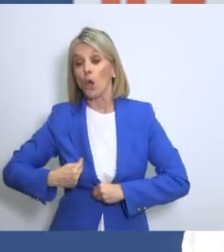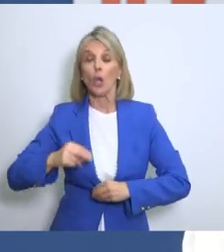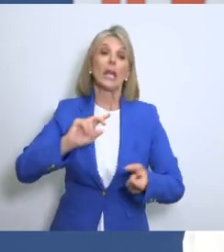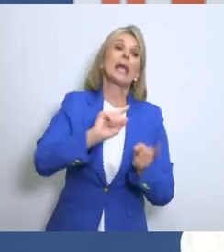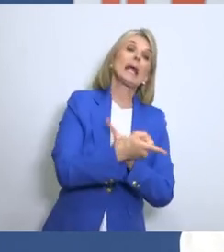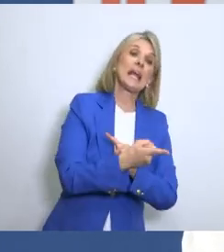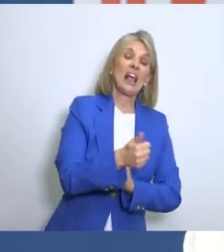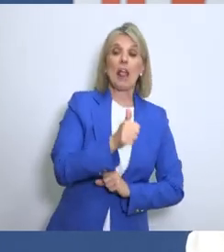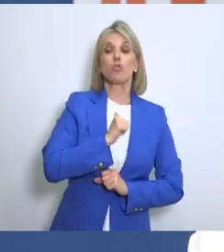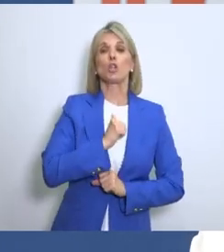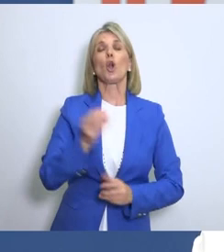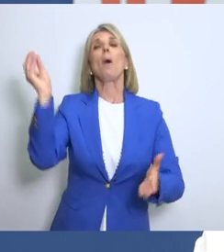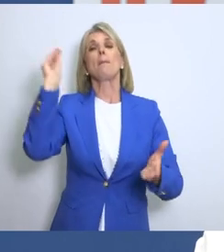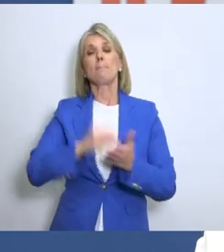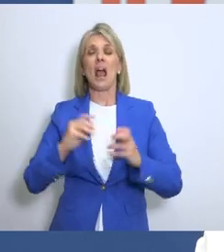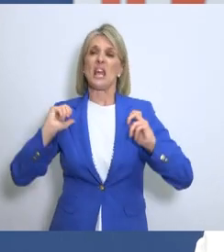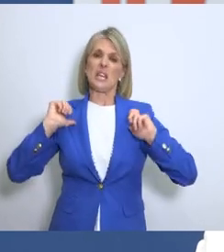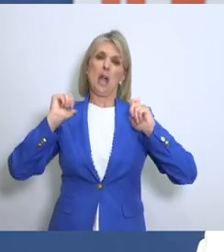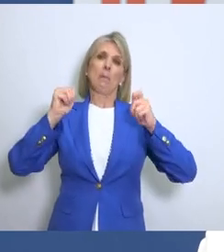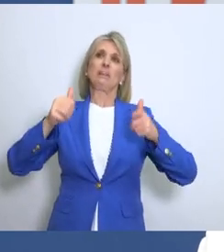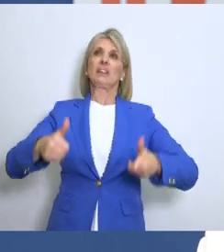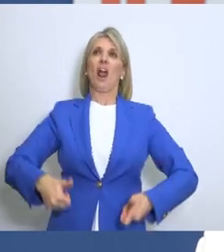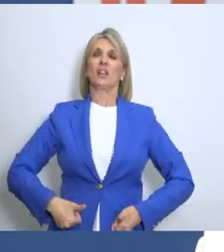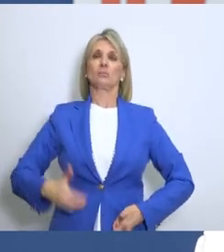πάλι καπιταλισμό θα έχουμε.